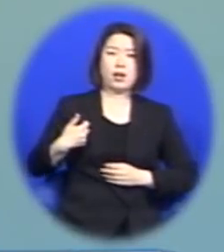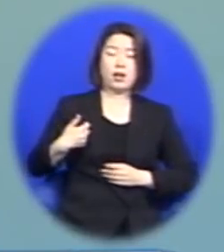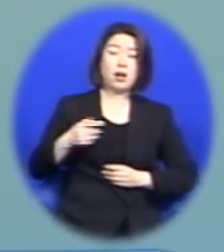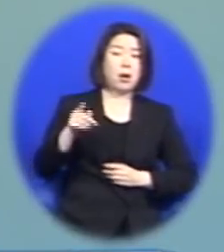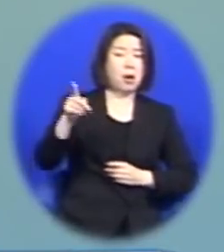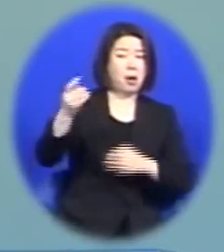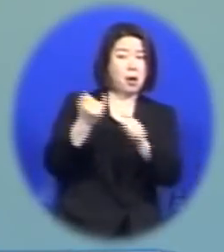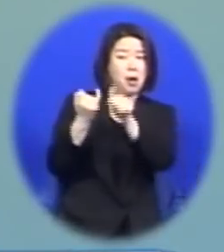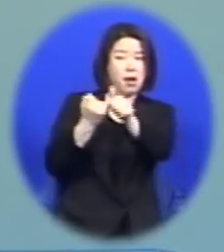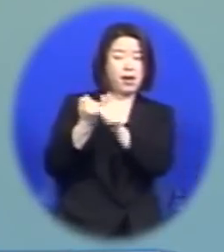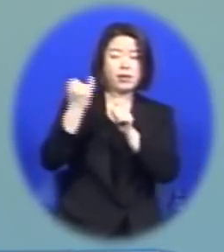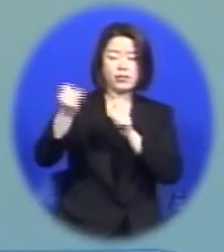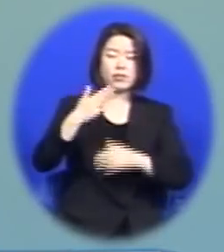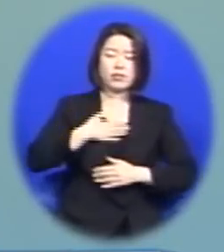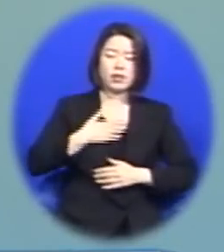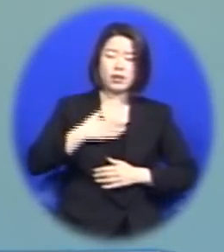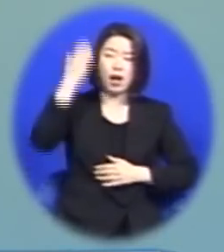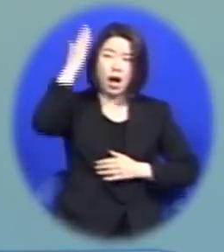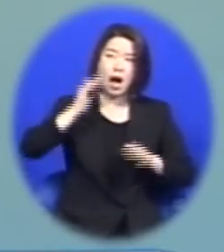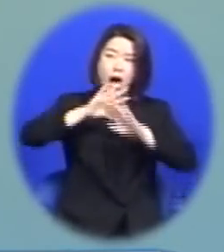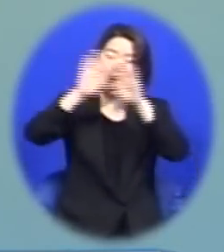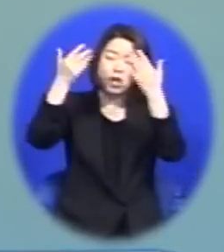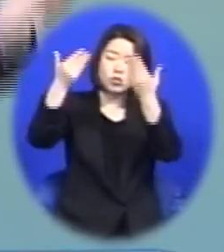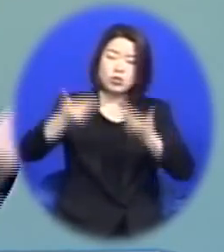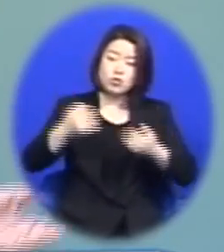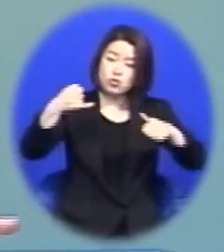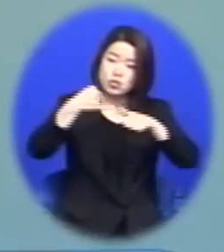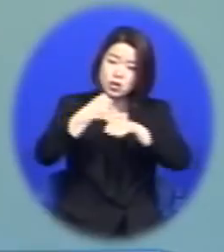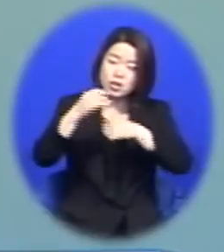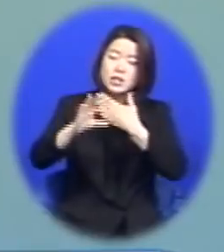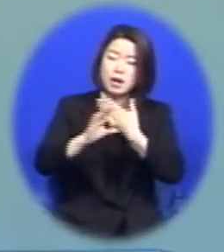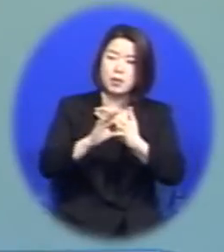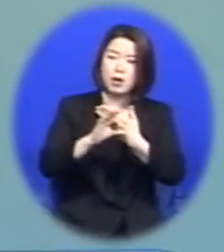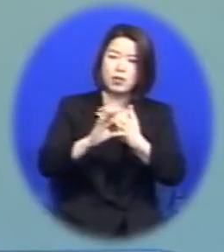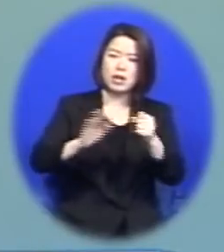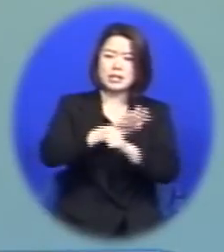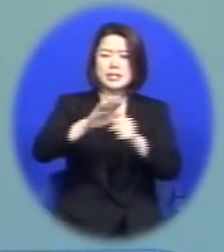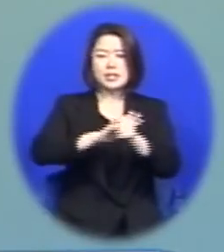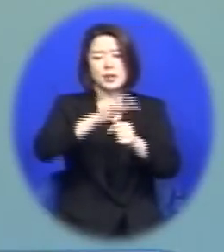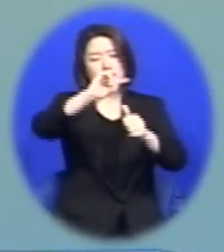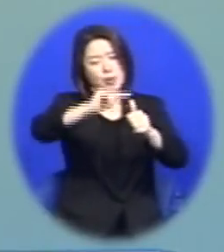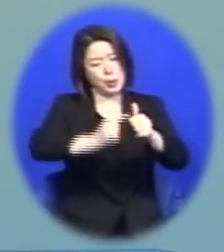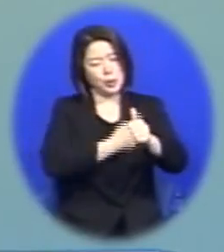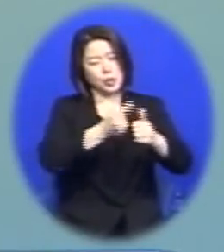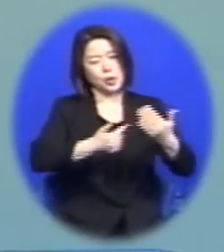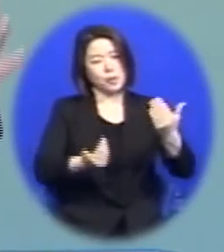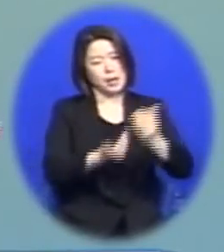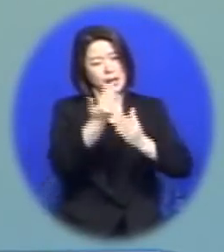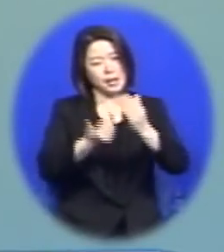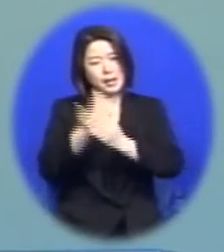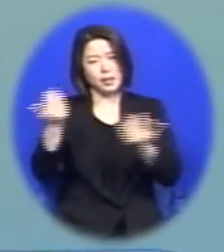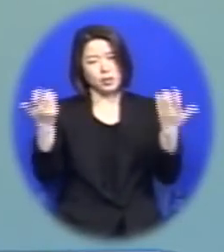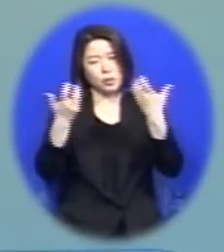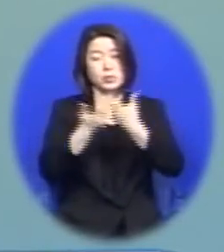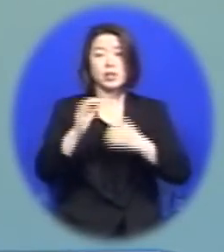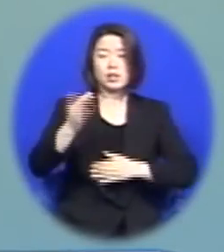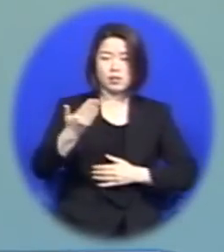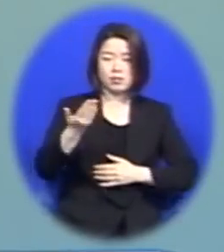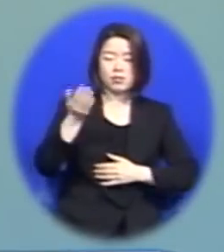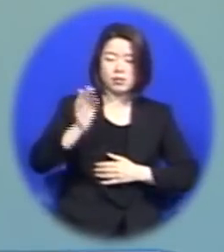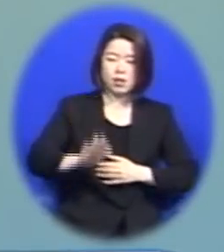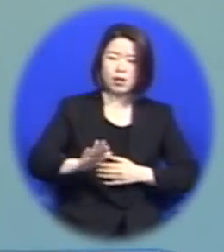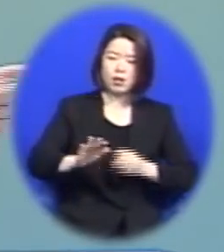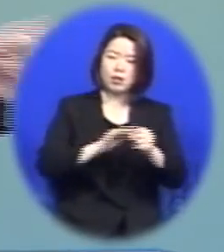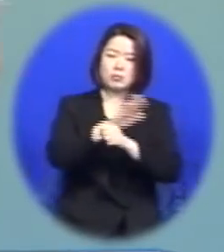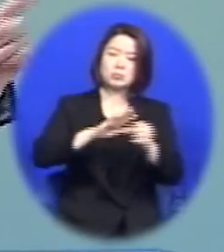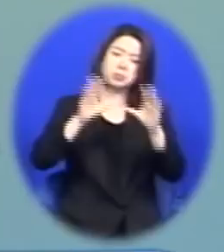저 배우자와 내가 천생 0 분이라면 애정이 저절로 흘러 나와야 되는거 아니냐 완전히 사랑이 다 식어 버렸다